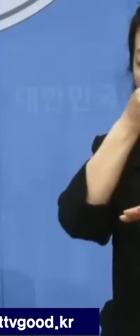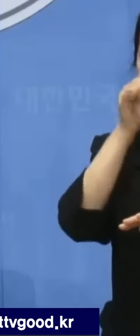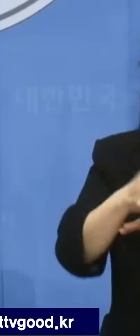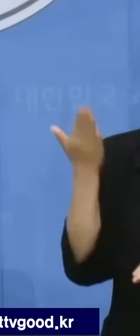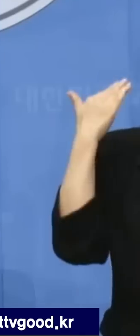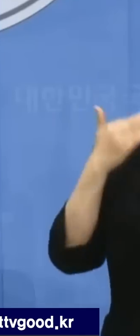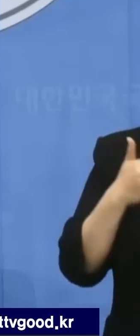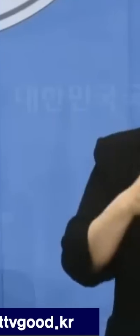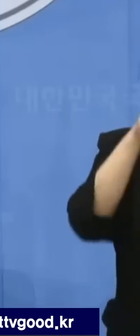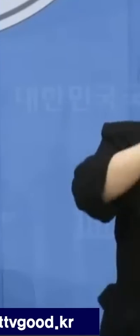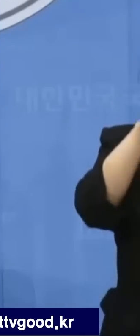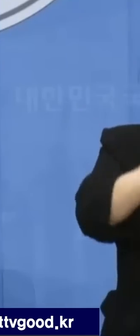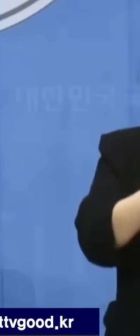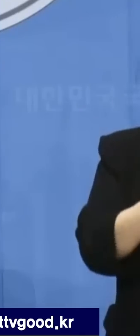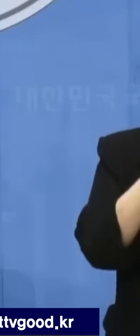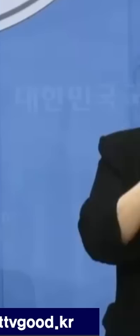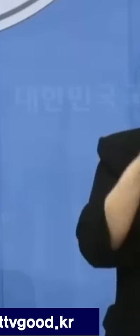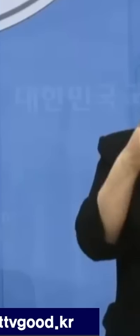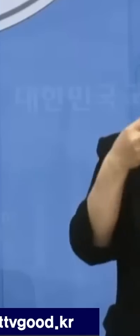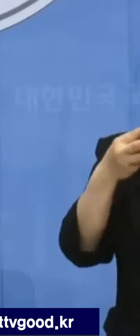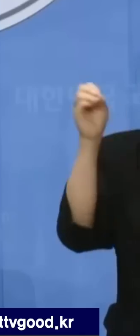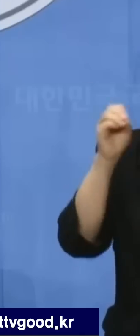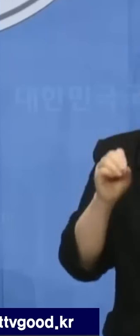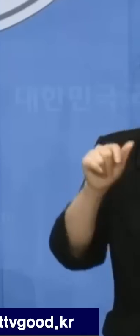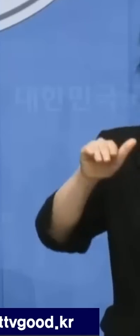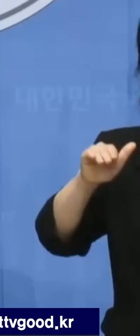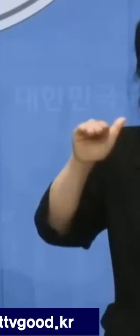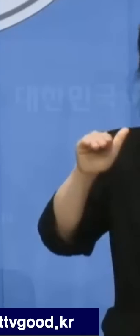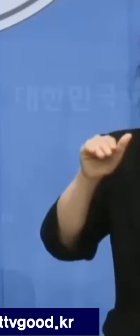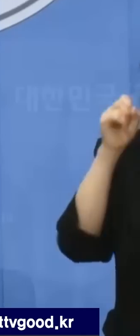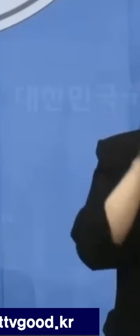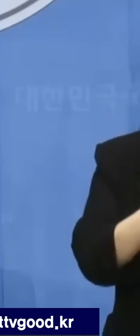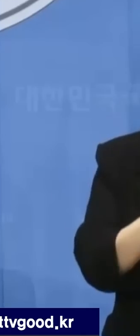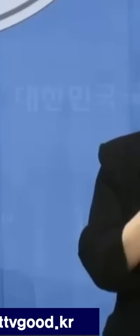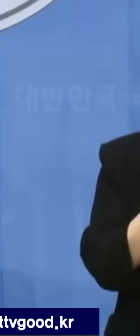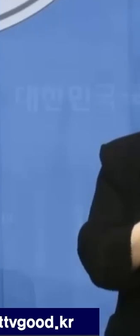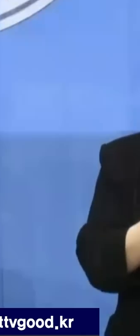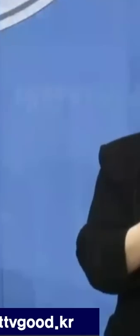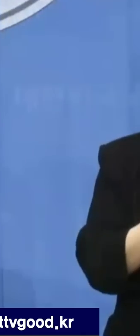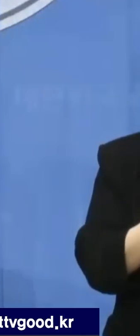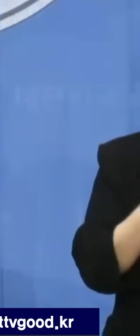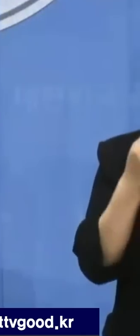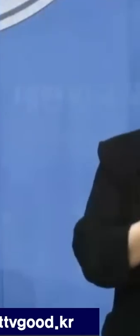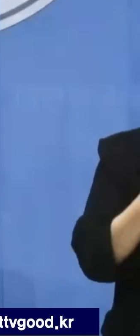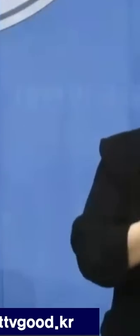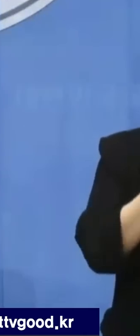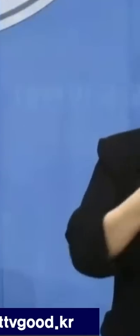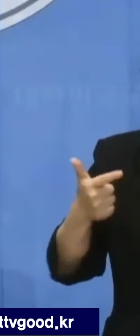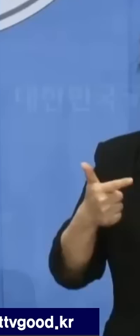그러나 지난 대선에서 0.73% 차이로 저희는 졌습니다. 통탄할